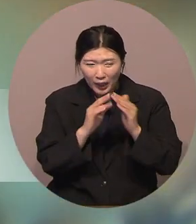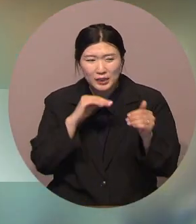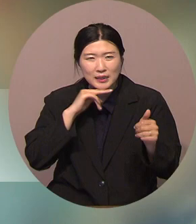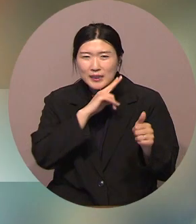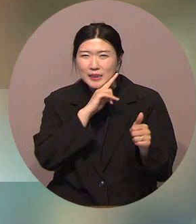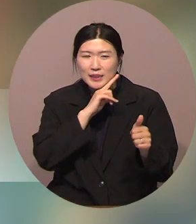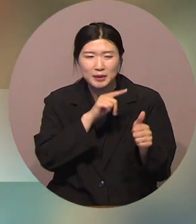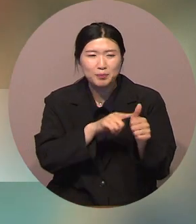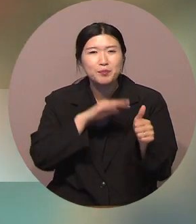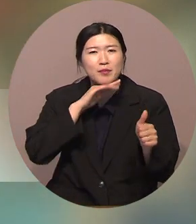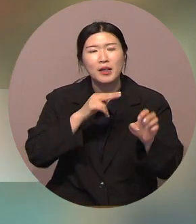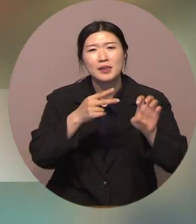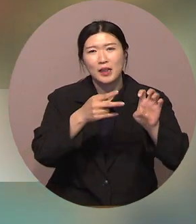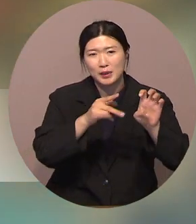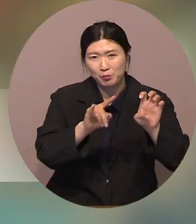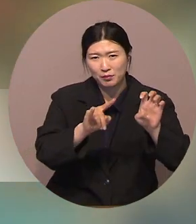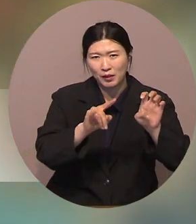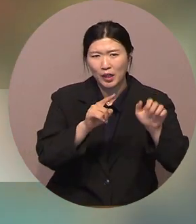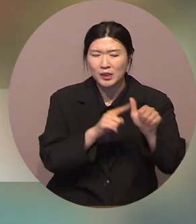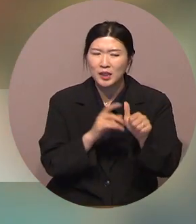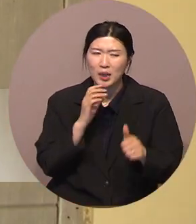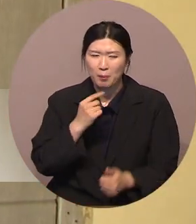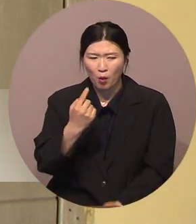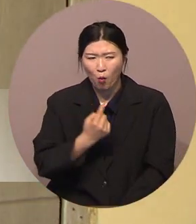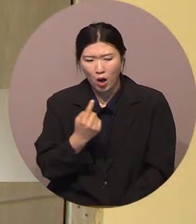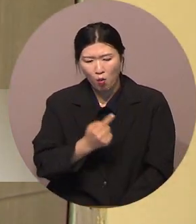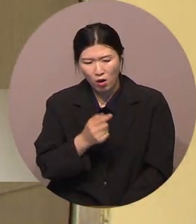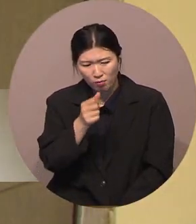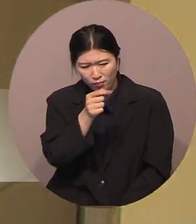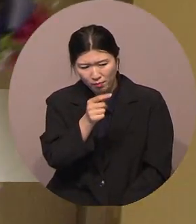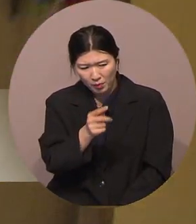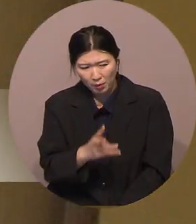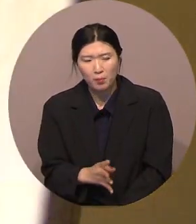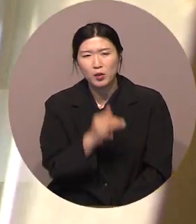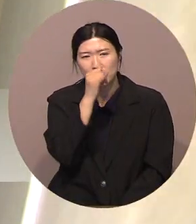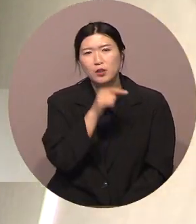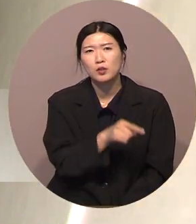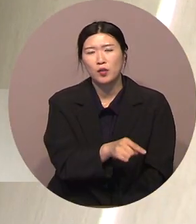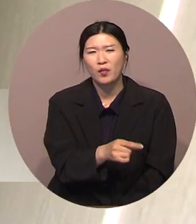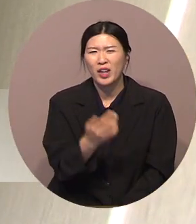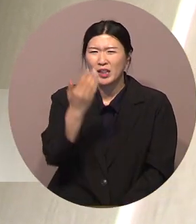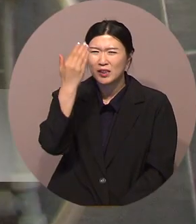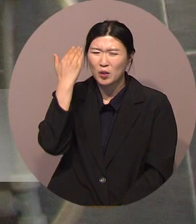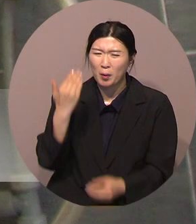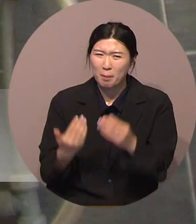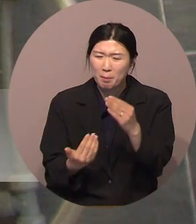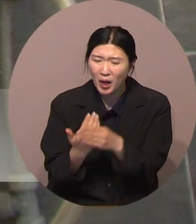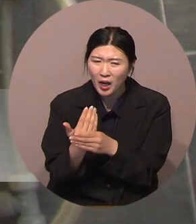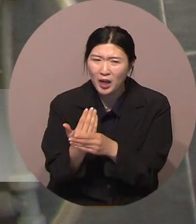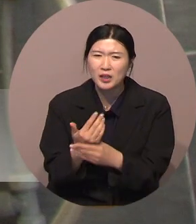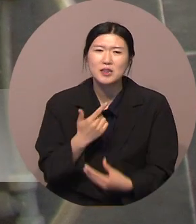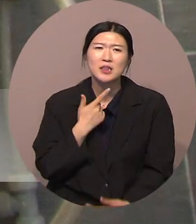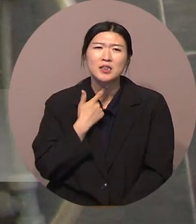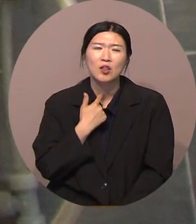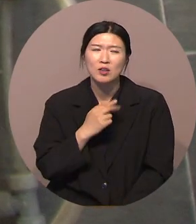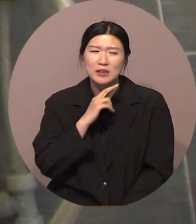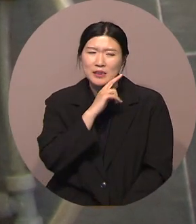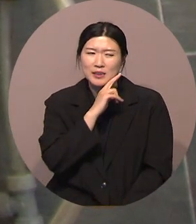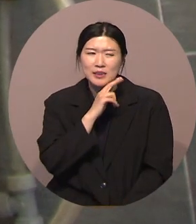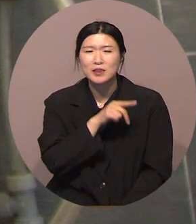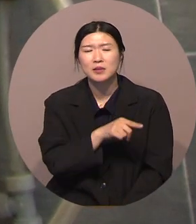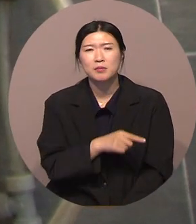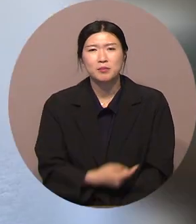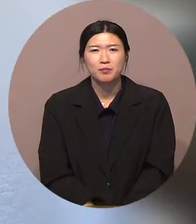남성은 오래 들어 카페를 자주 드나들기 시작한 것으로 알려졌는데 이전에도 불법 영을 시도했다는 의혹도 받고